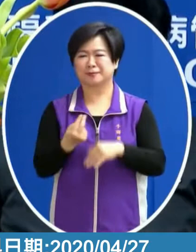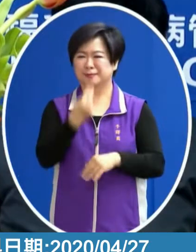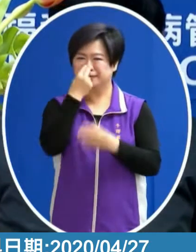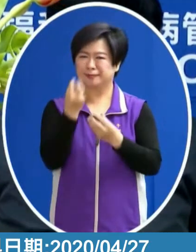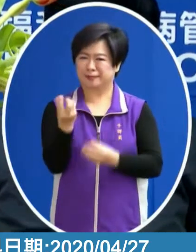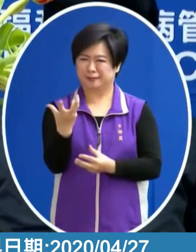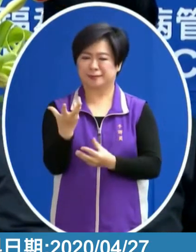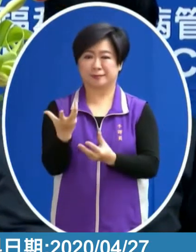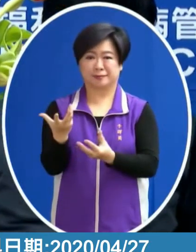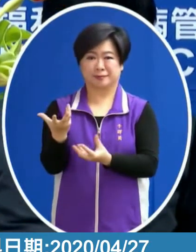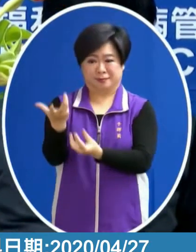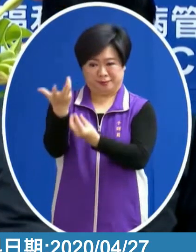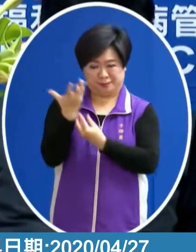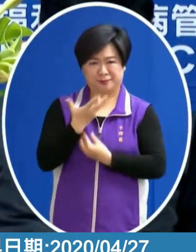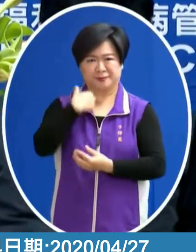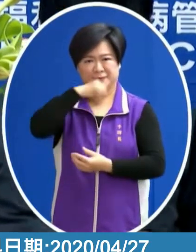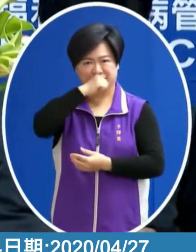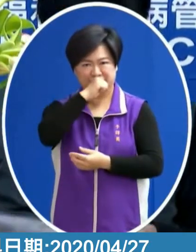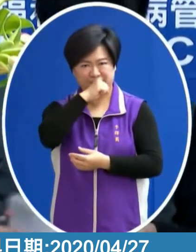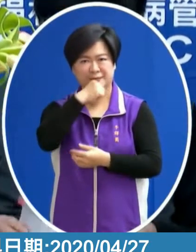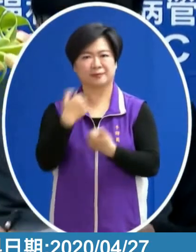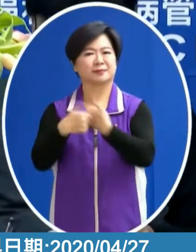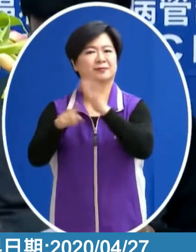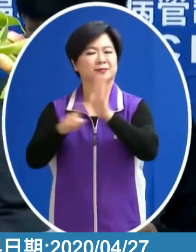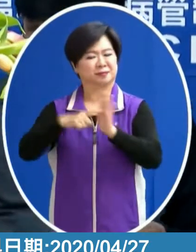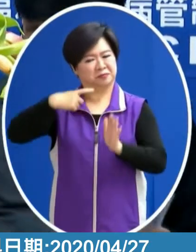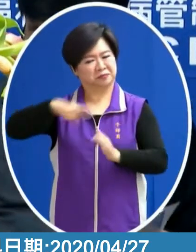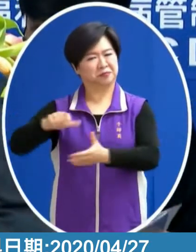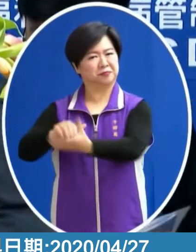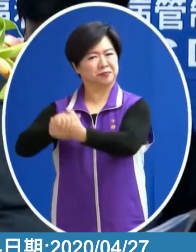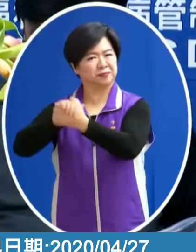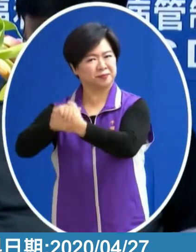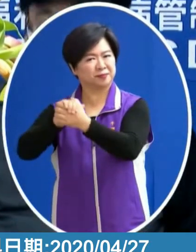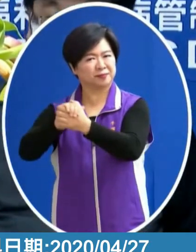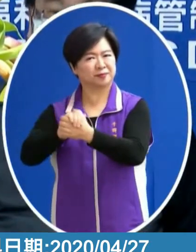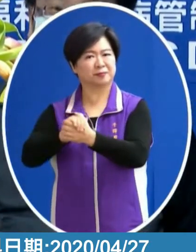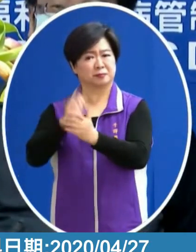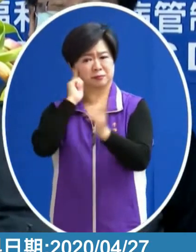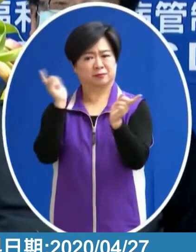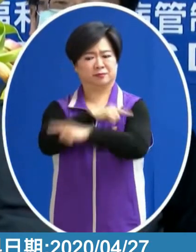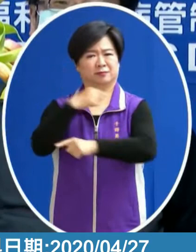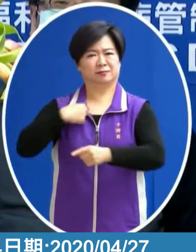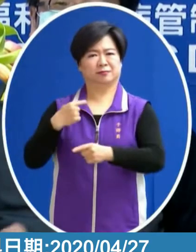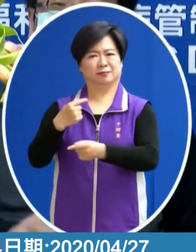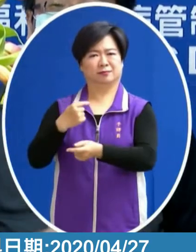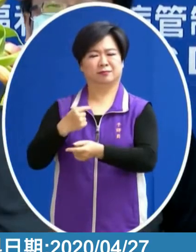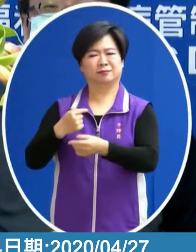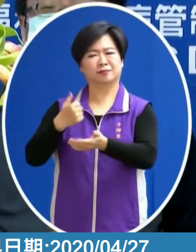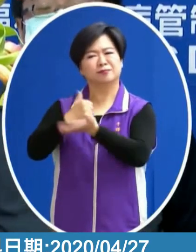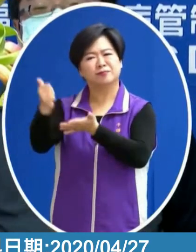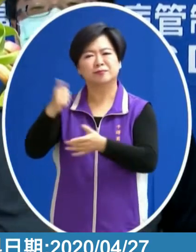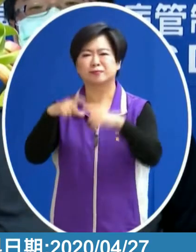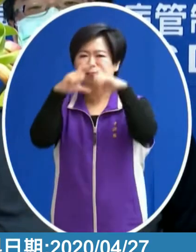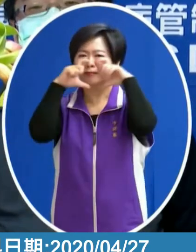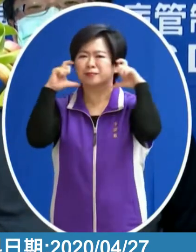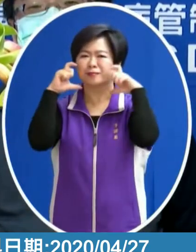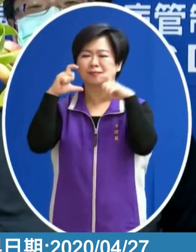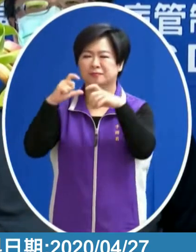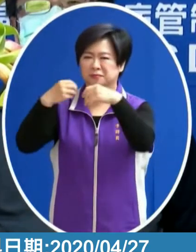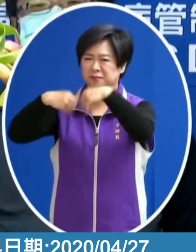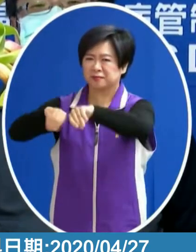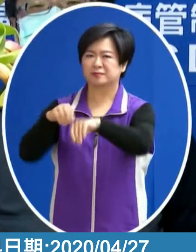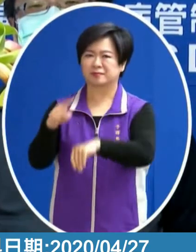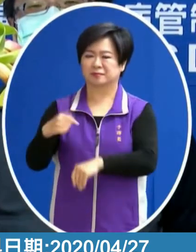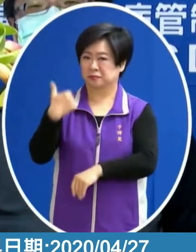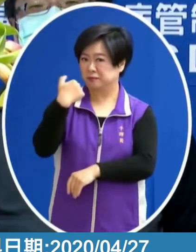那当然也感谢哈，我们有跟他。好，捐赠的一些口罩，好，所以他特别表达他们的谢